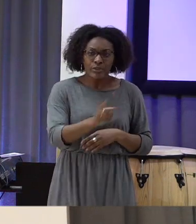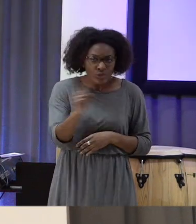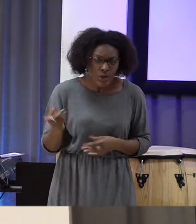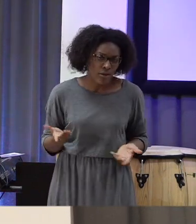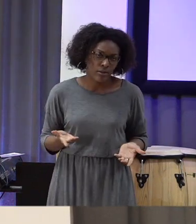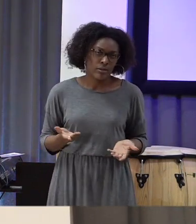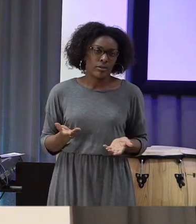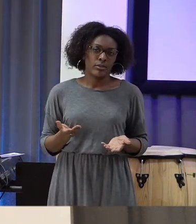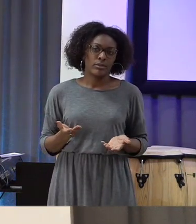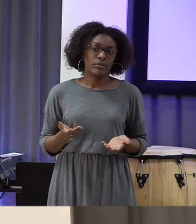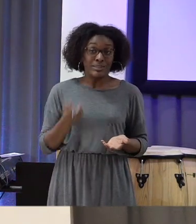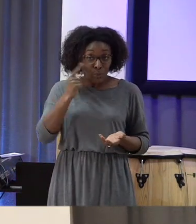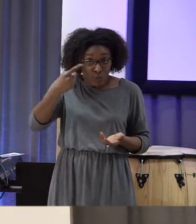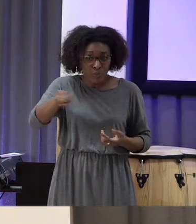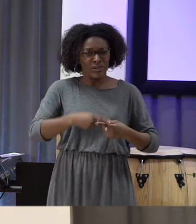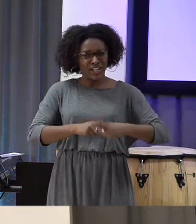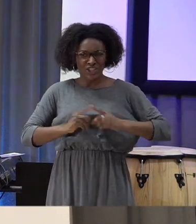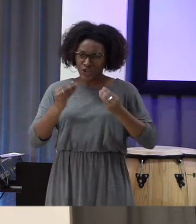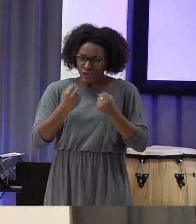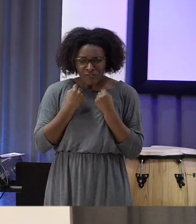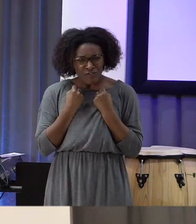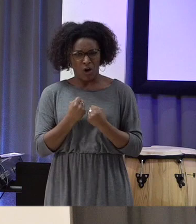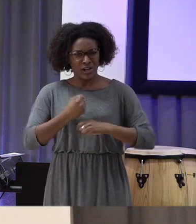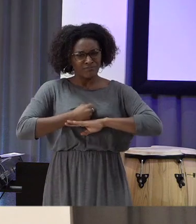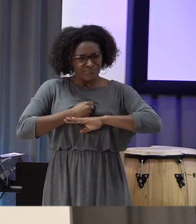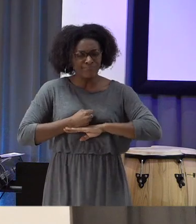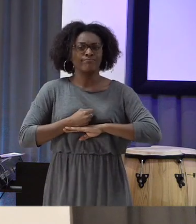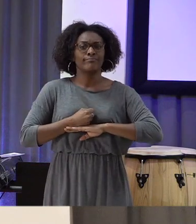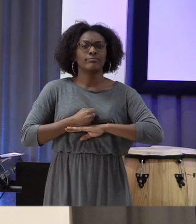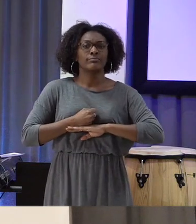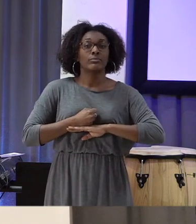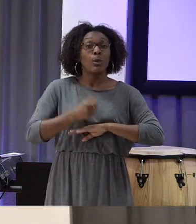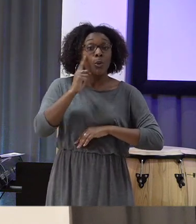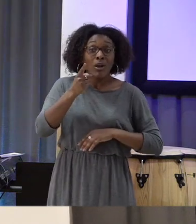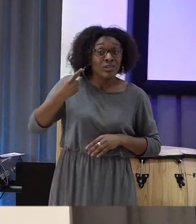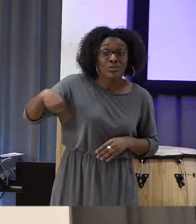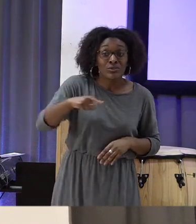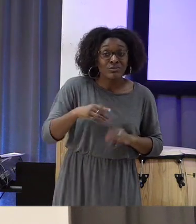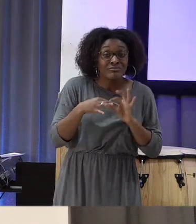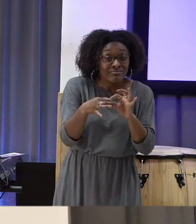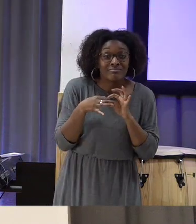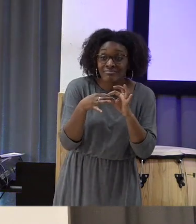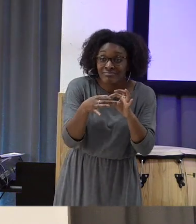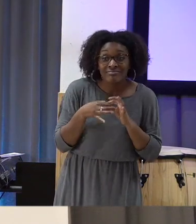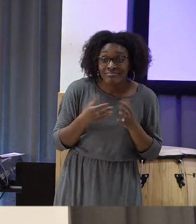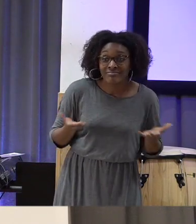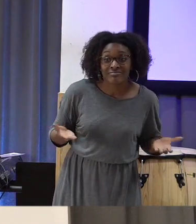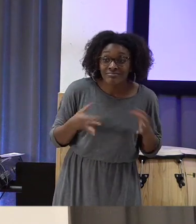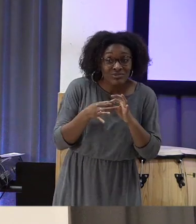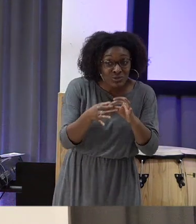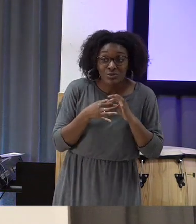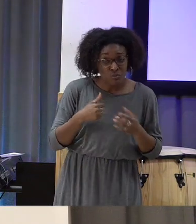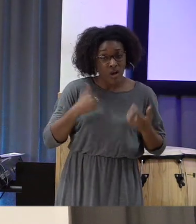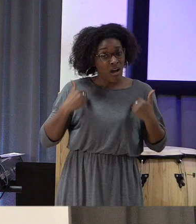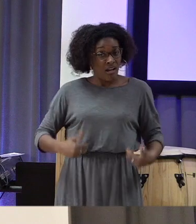Dieu que vous êtes. Parce que nous sommes de la même nature que vous. Nous sommes des hommes